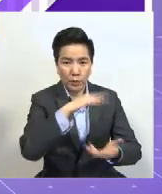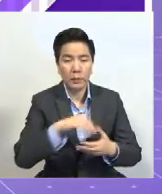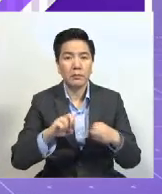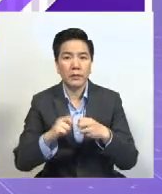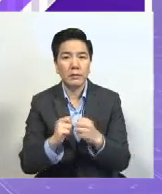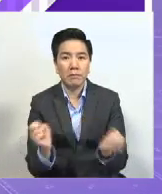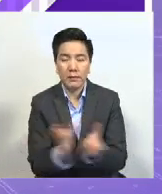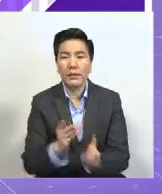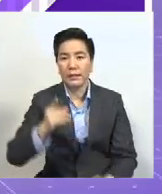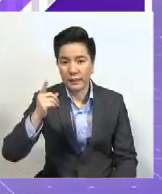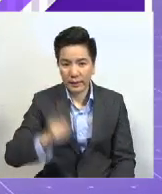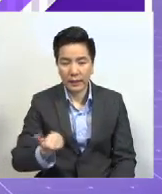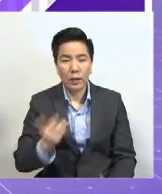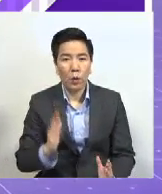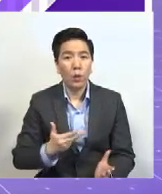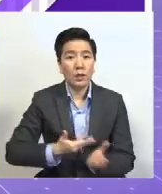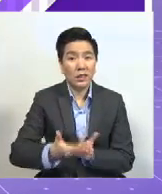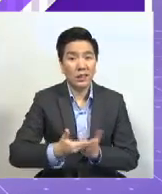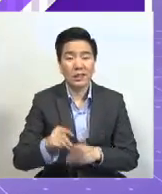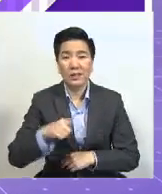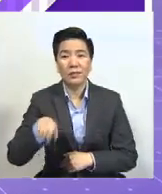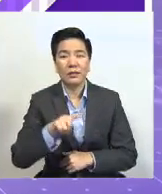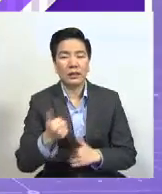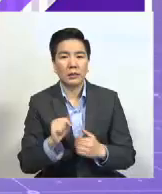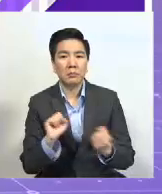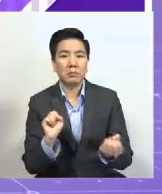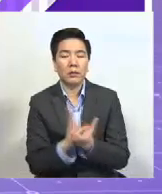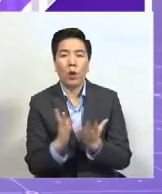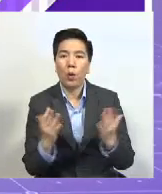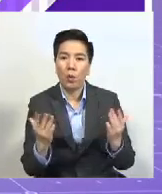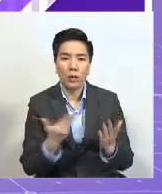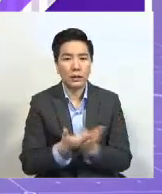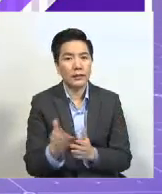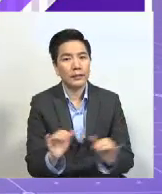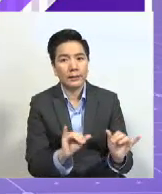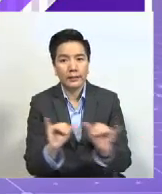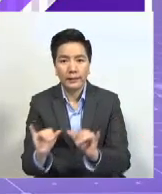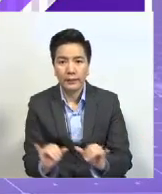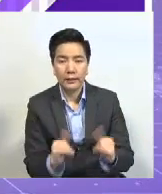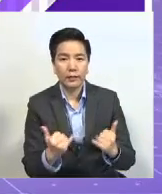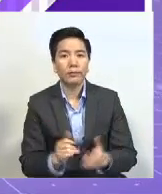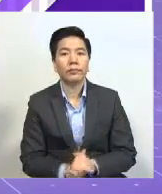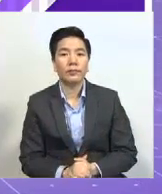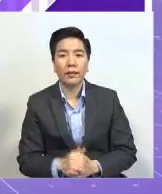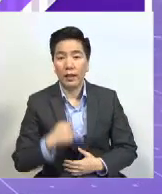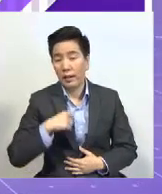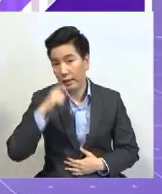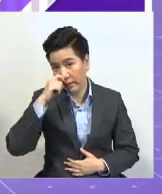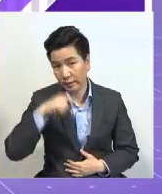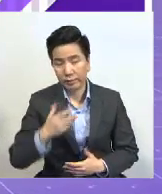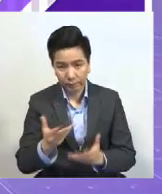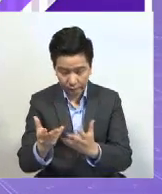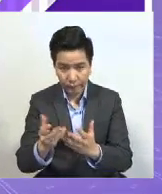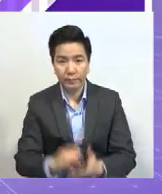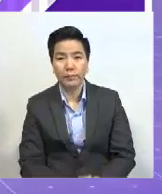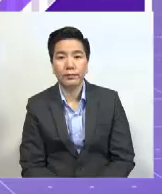ประเทศต่างๆเพราะฉะนั้นกำลังซื้อในตลาดตะวันออกกลางจะชะลอตัวลงไป ค่ะ แต่สำหรับประเทศไทย ใช่